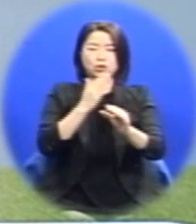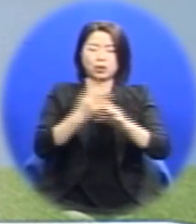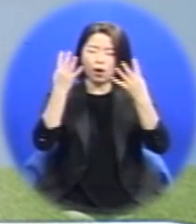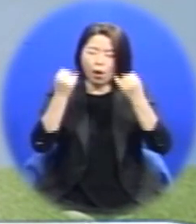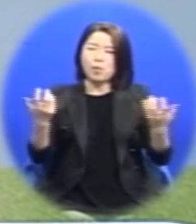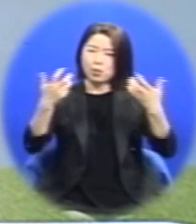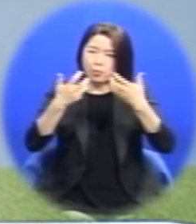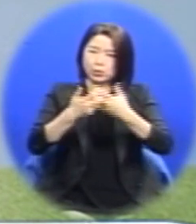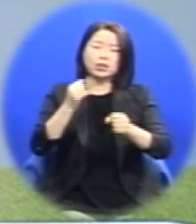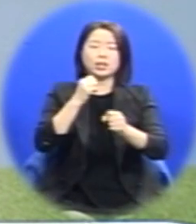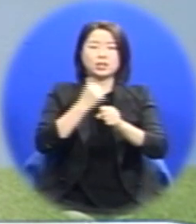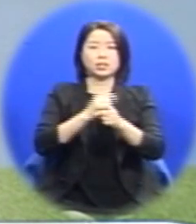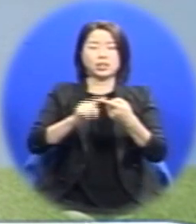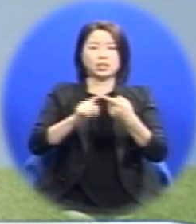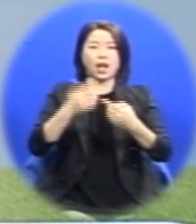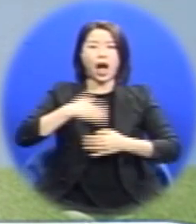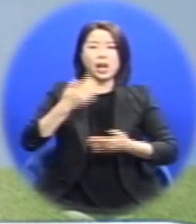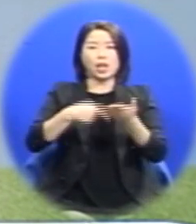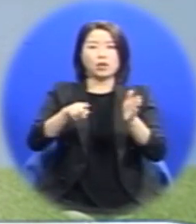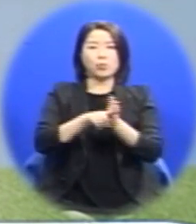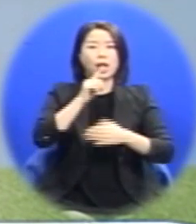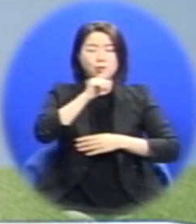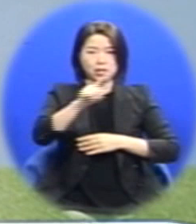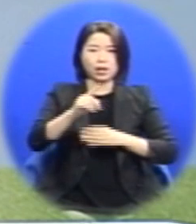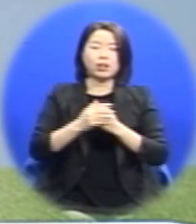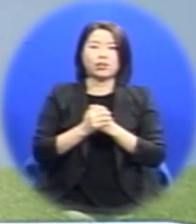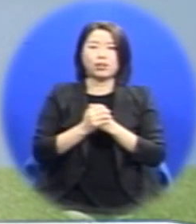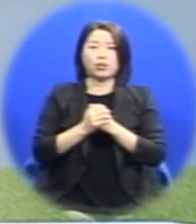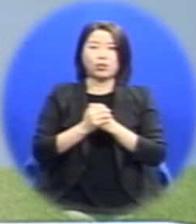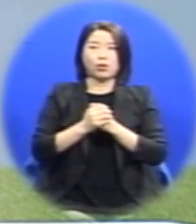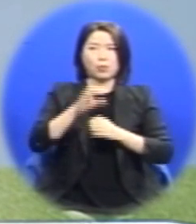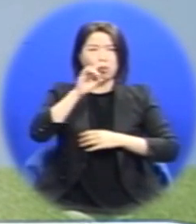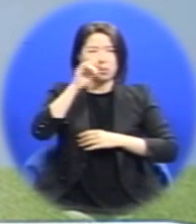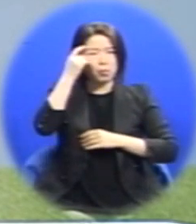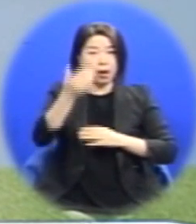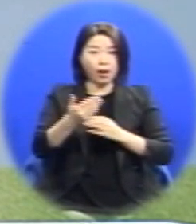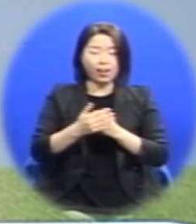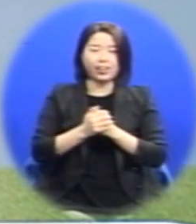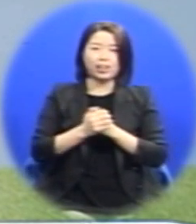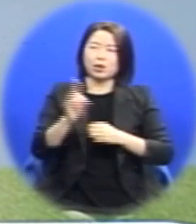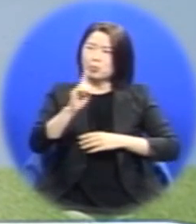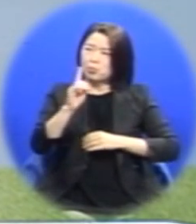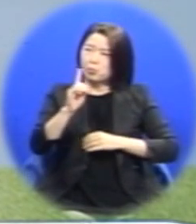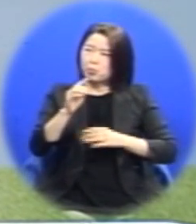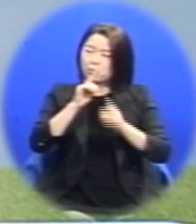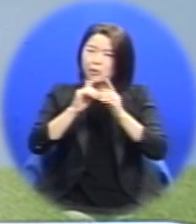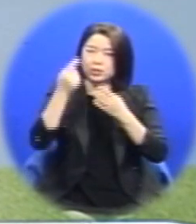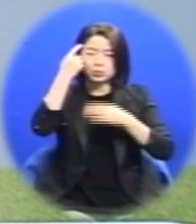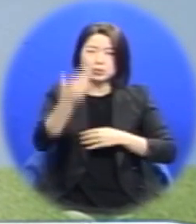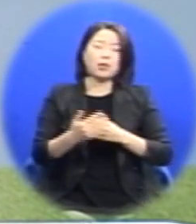얼마나 풍성한지를 알게 하려 하심이라. 막 궁금해지죠? 도대체 뭘